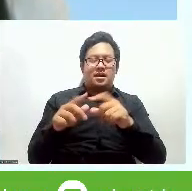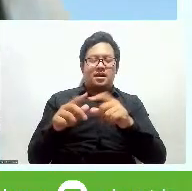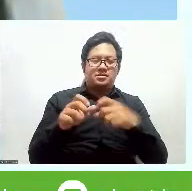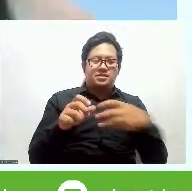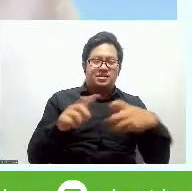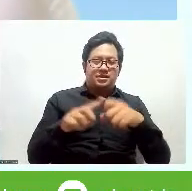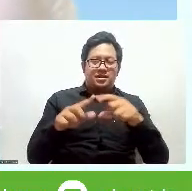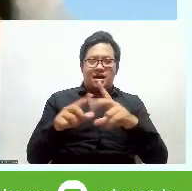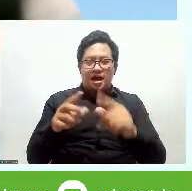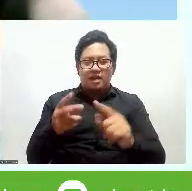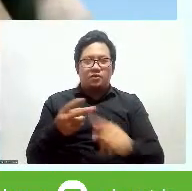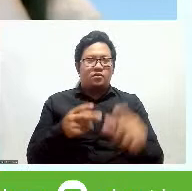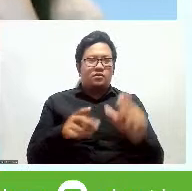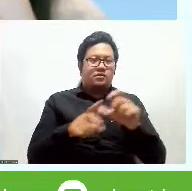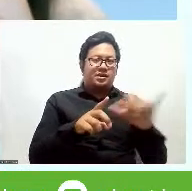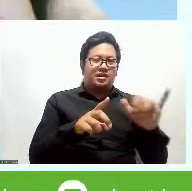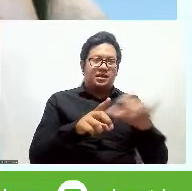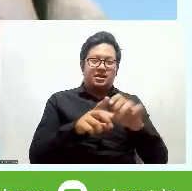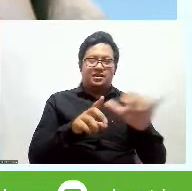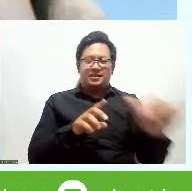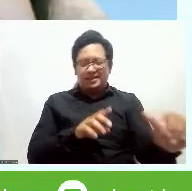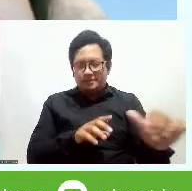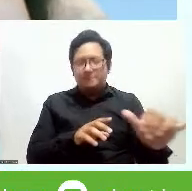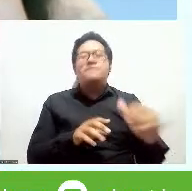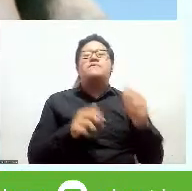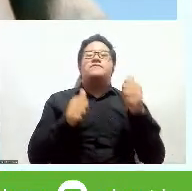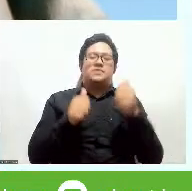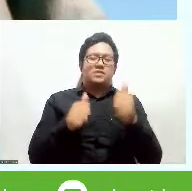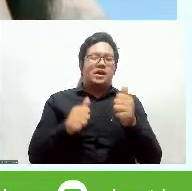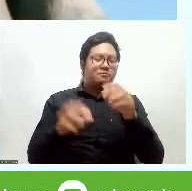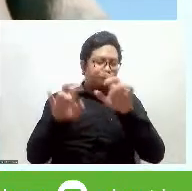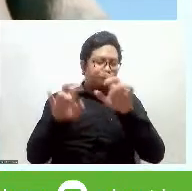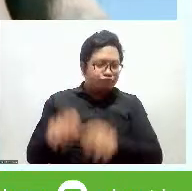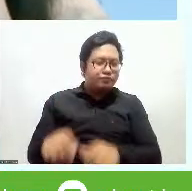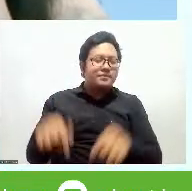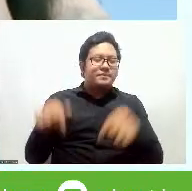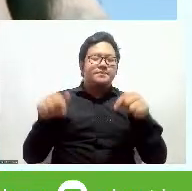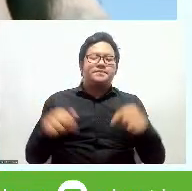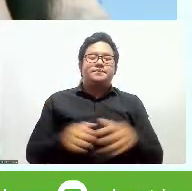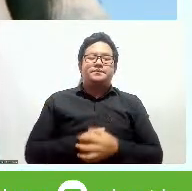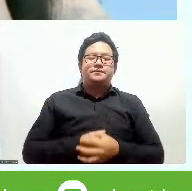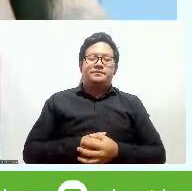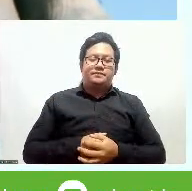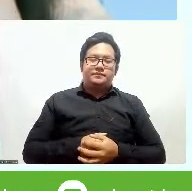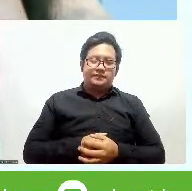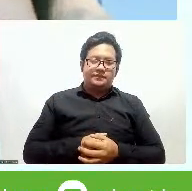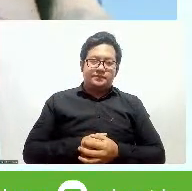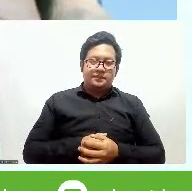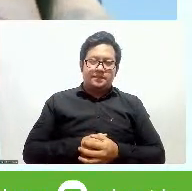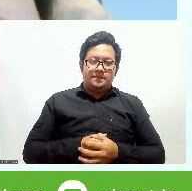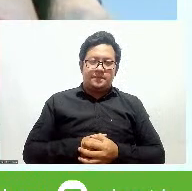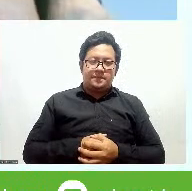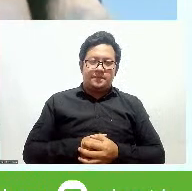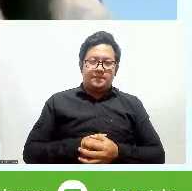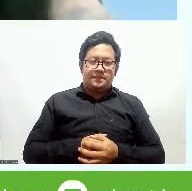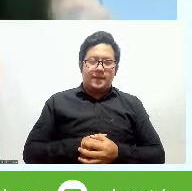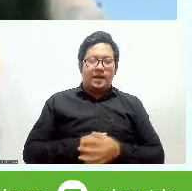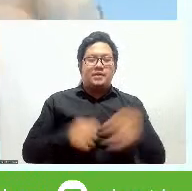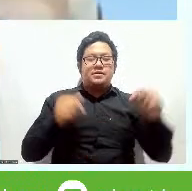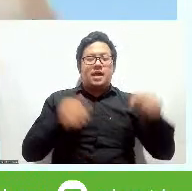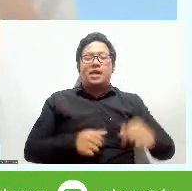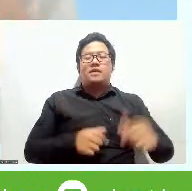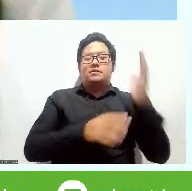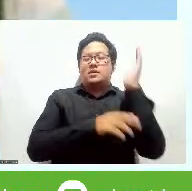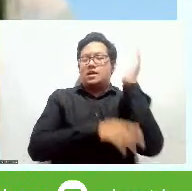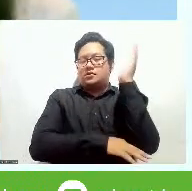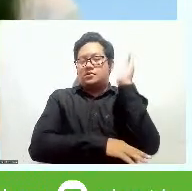gitu ya langsung ditulis dari sekarang dan sekarang kita persilahkan juga Mira untuk narasumber yang lainnya untuk Nadin